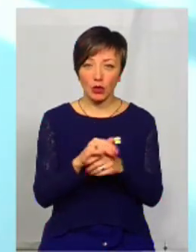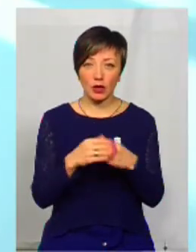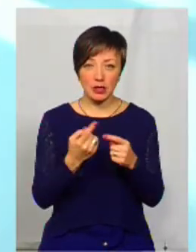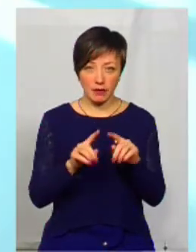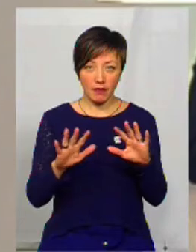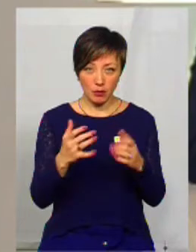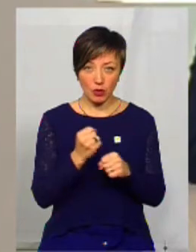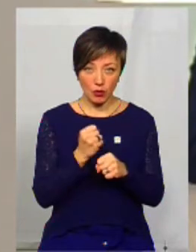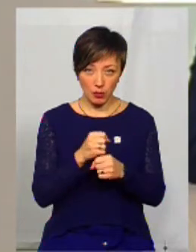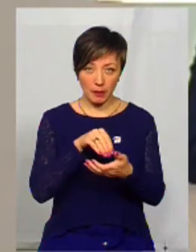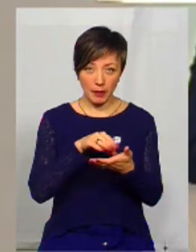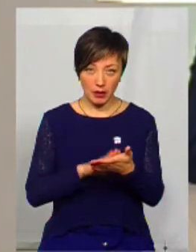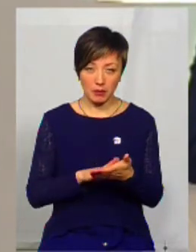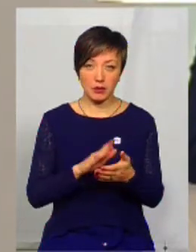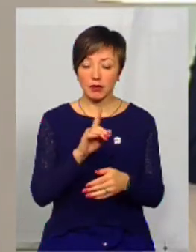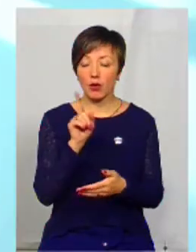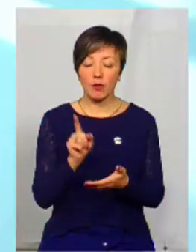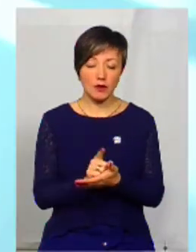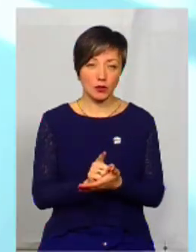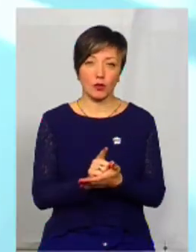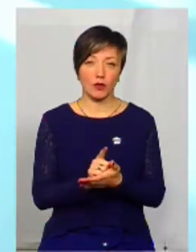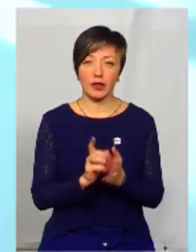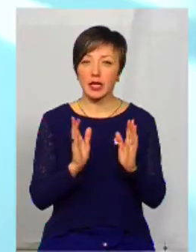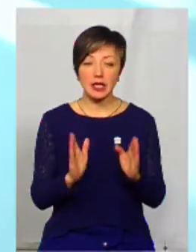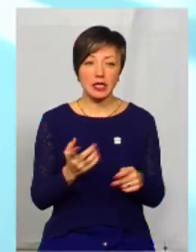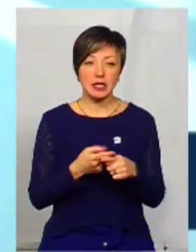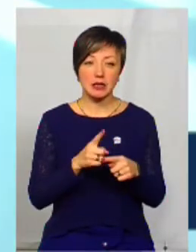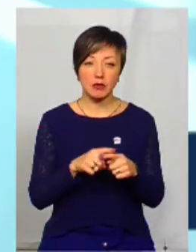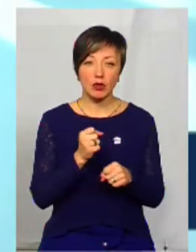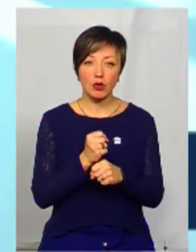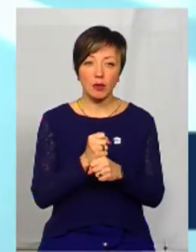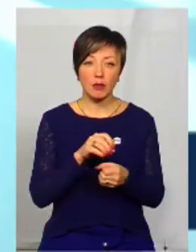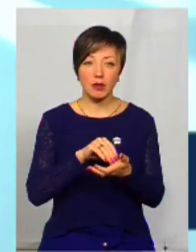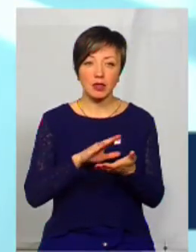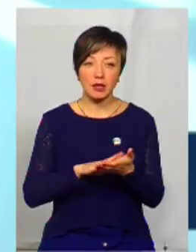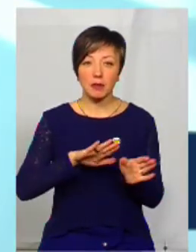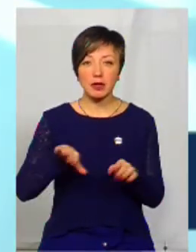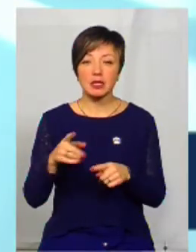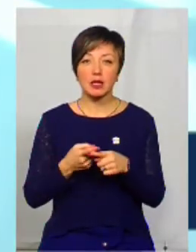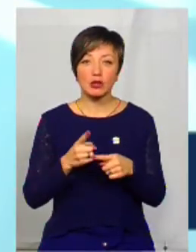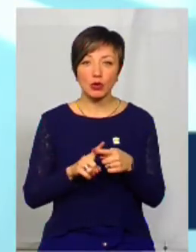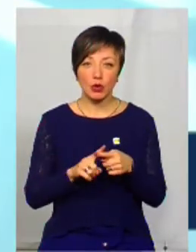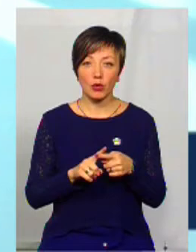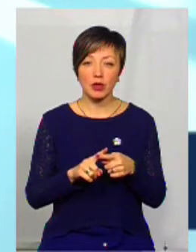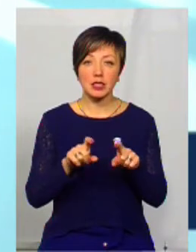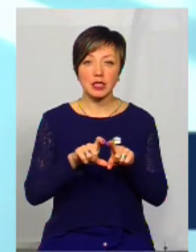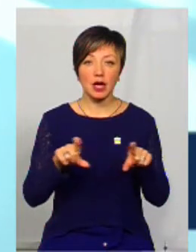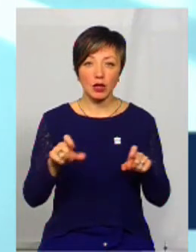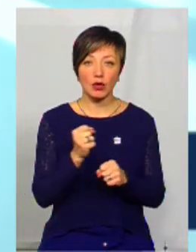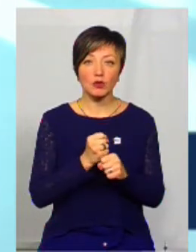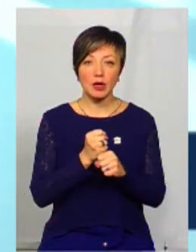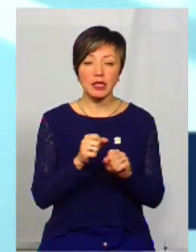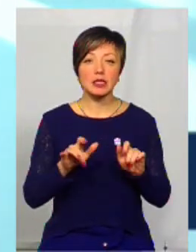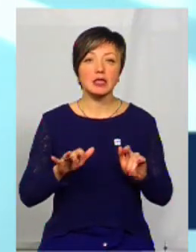в такому випадку ви робите приписи, так? Обов'язково. Угу. Не тільки це ми робимо приписи. Після цього, скажімо так, заклад